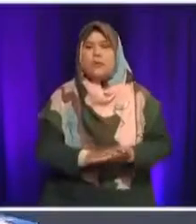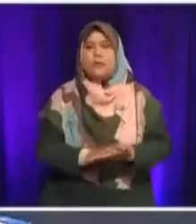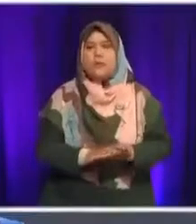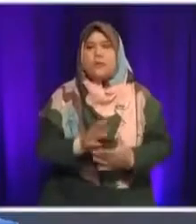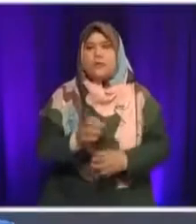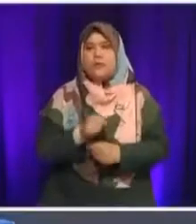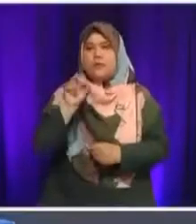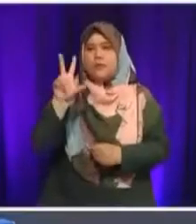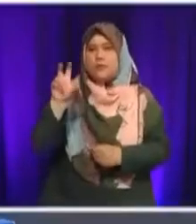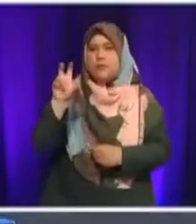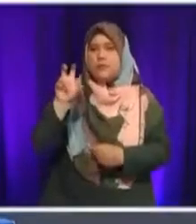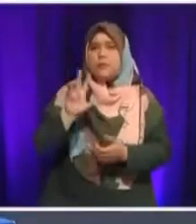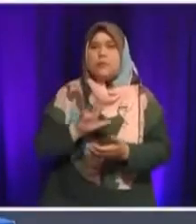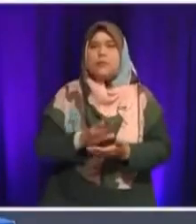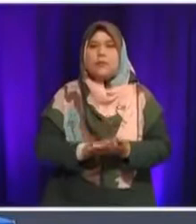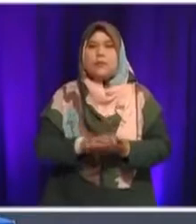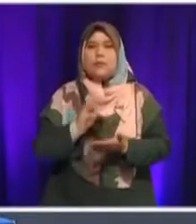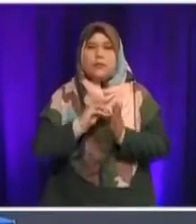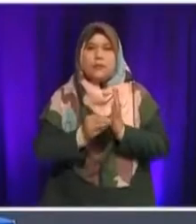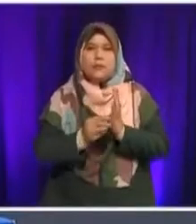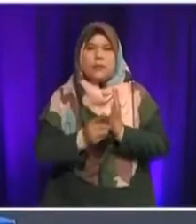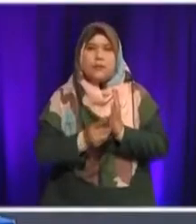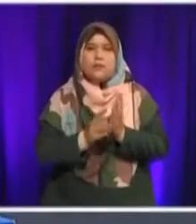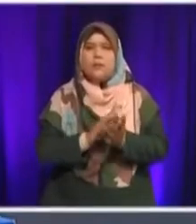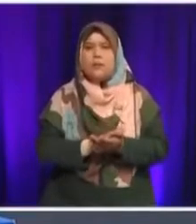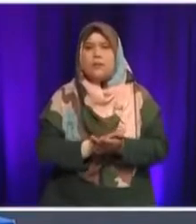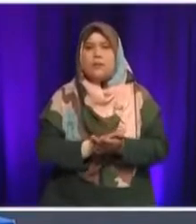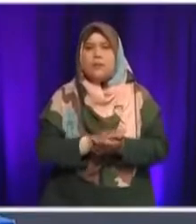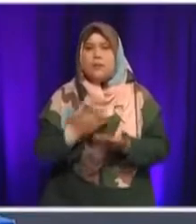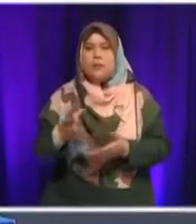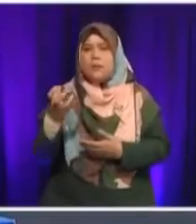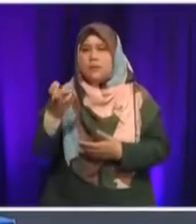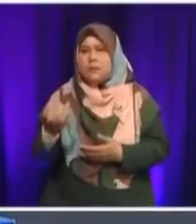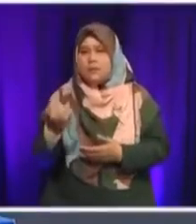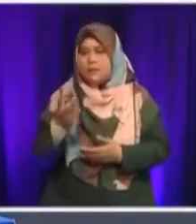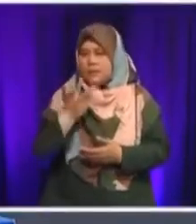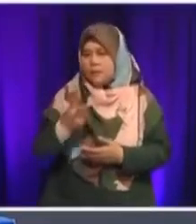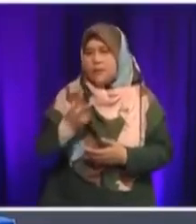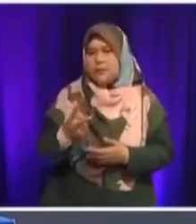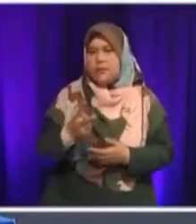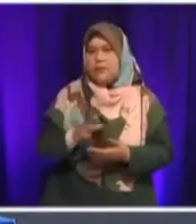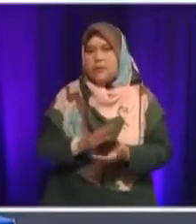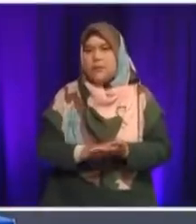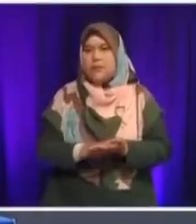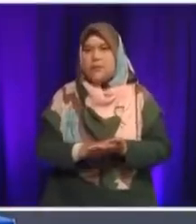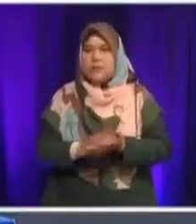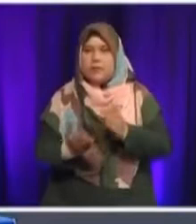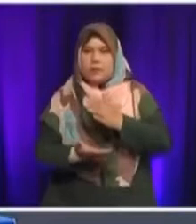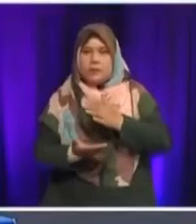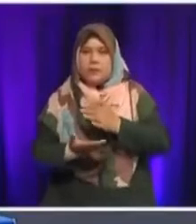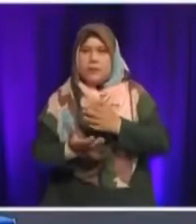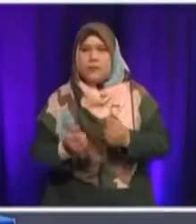30 menit ataupun dalam cokelat kita dapat lihat nanti di bawah permukaannya